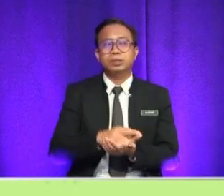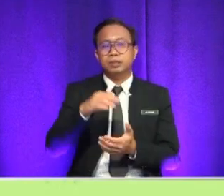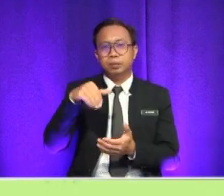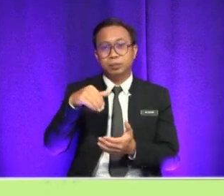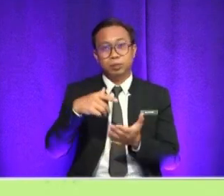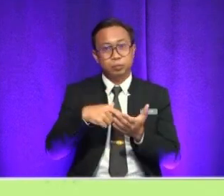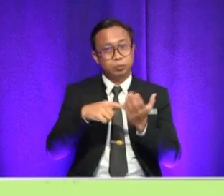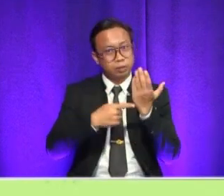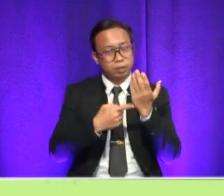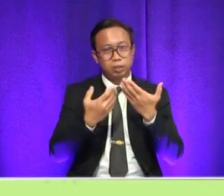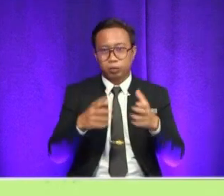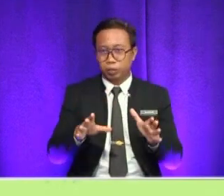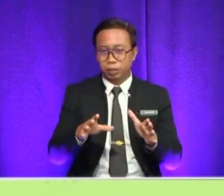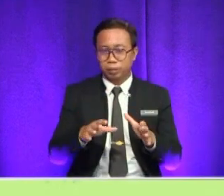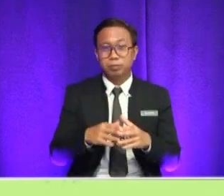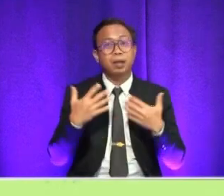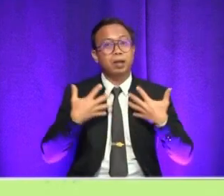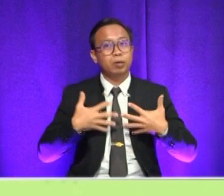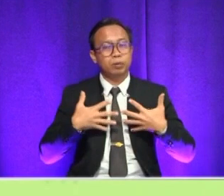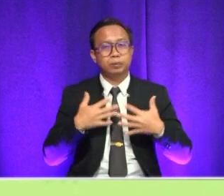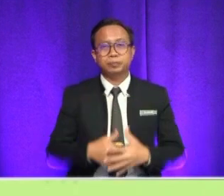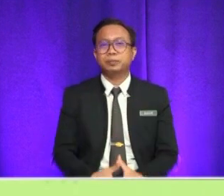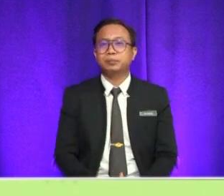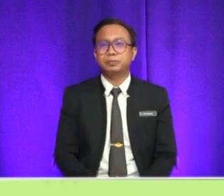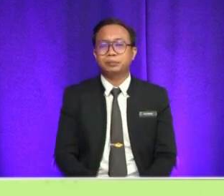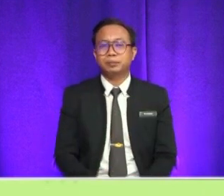apa-apa, belum start lagi nak belajar, semua muka dia.